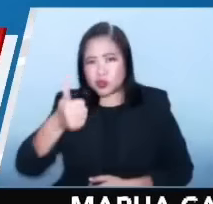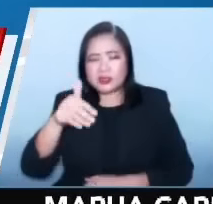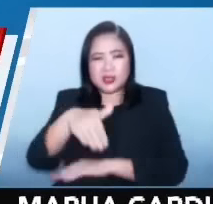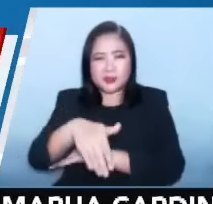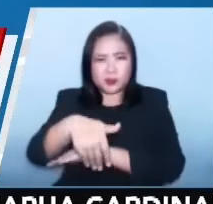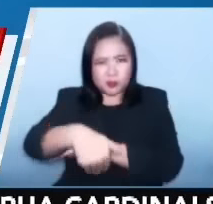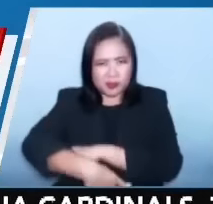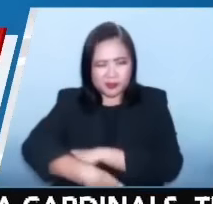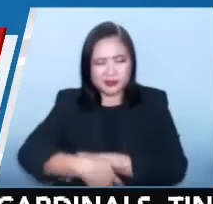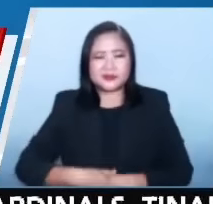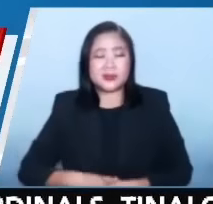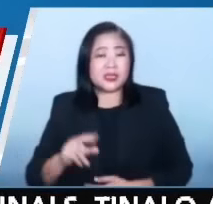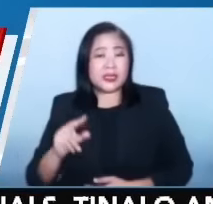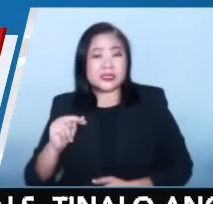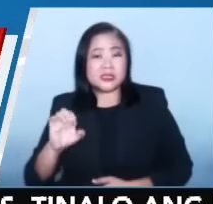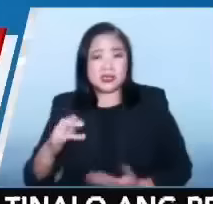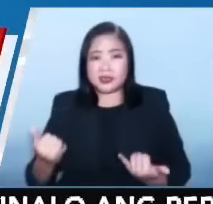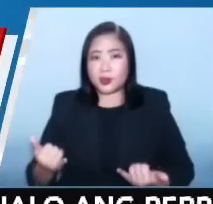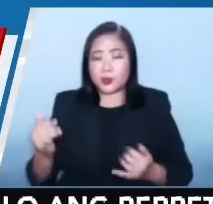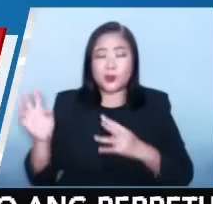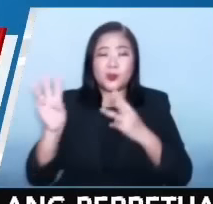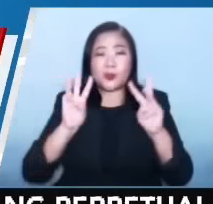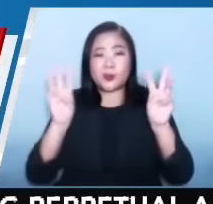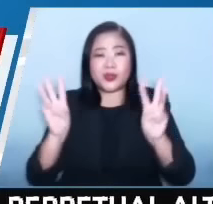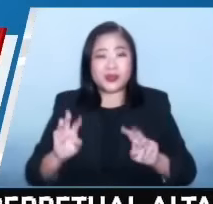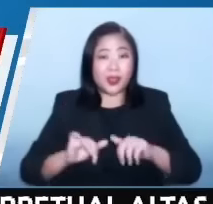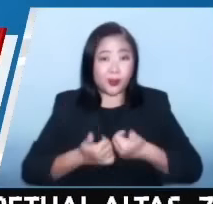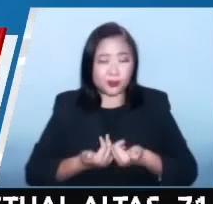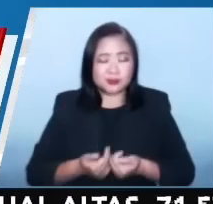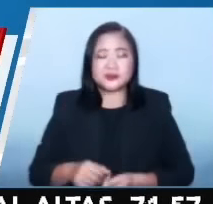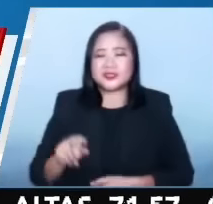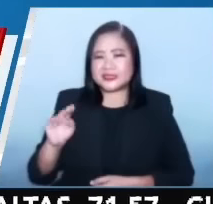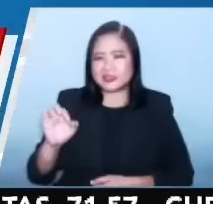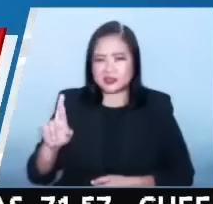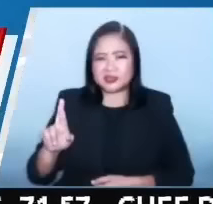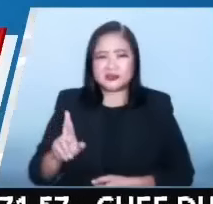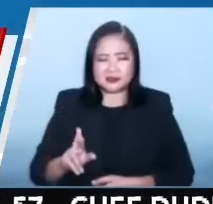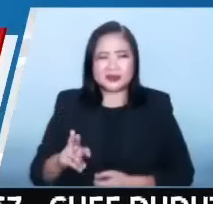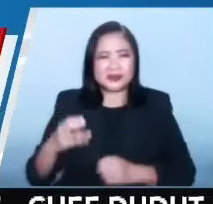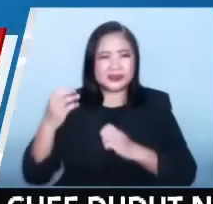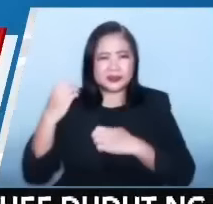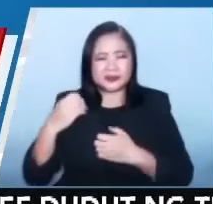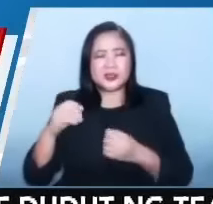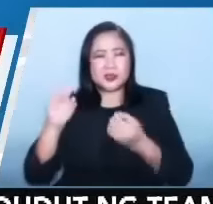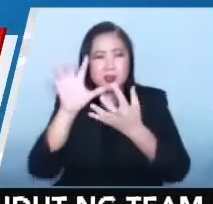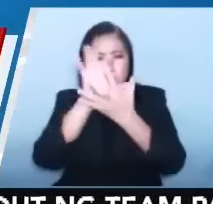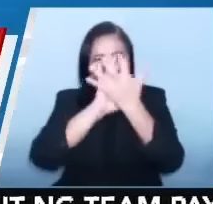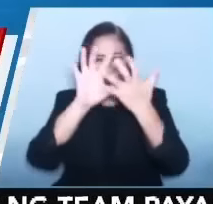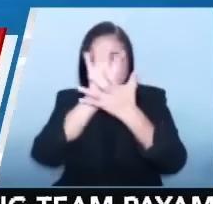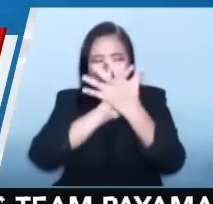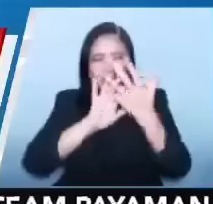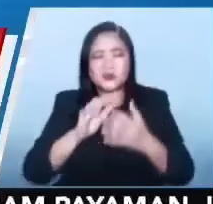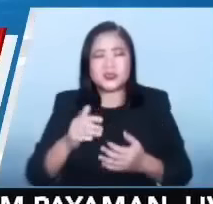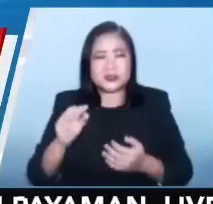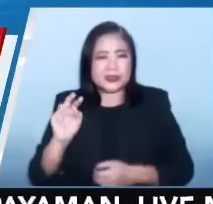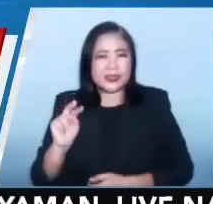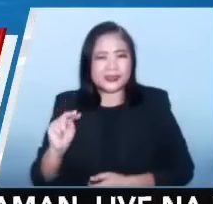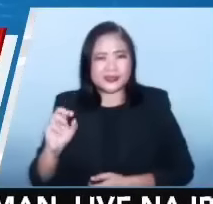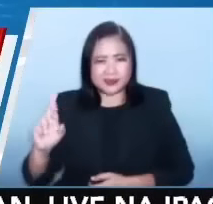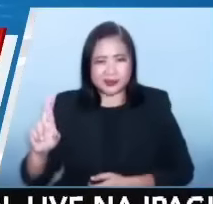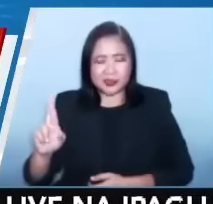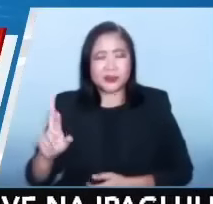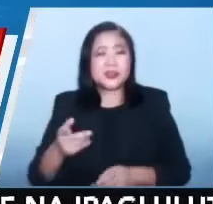kamusta weather ngayon? Po, sa ngayon, inaasahan pa nga rin natin yung partly cloudy to cloudy skies condition sa Metro Manila. Pero ingat lang sa mga